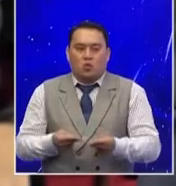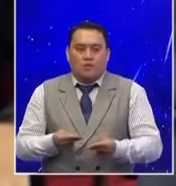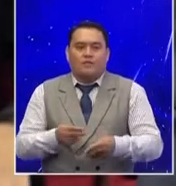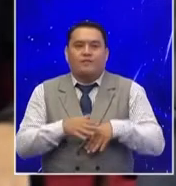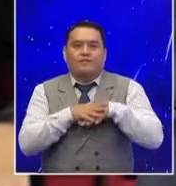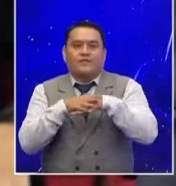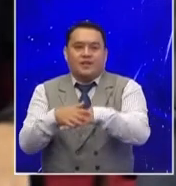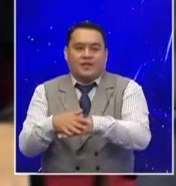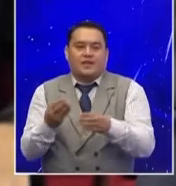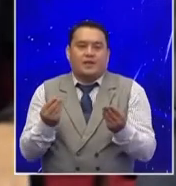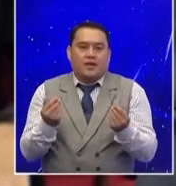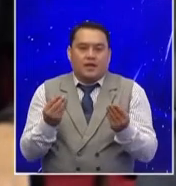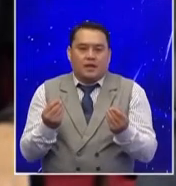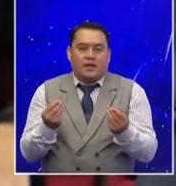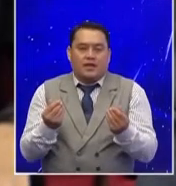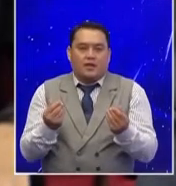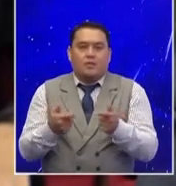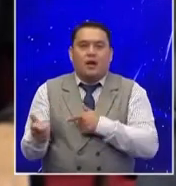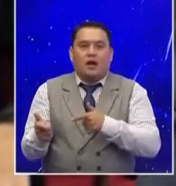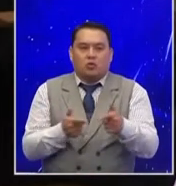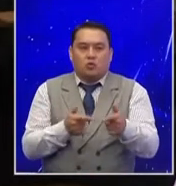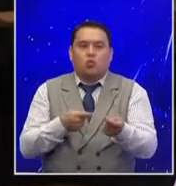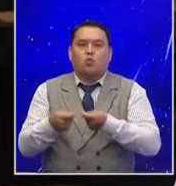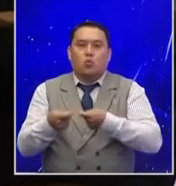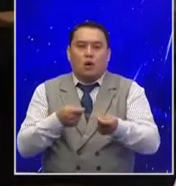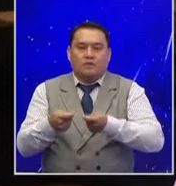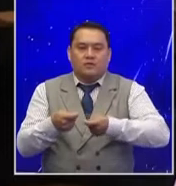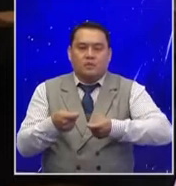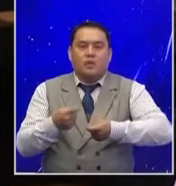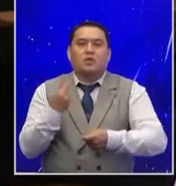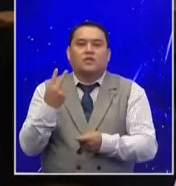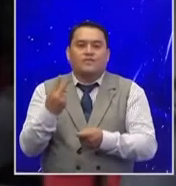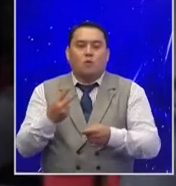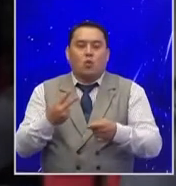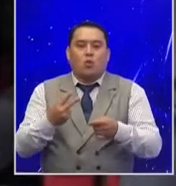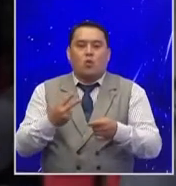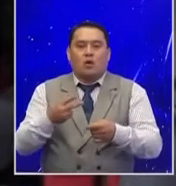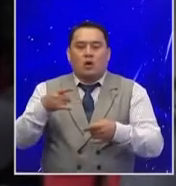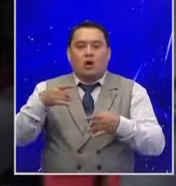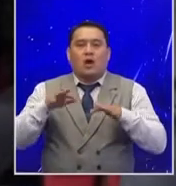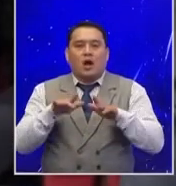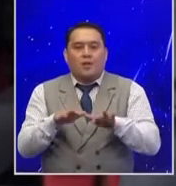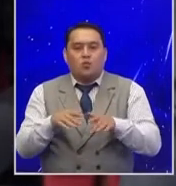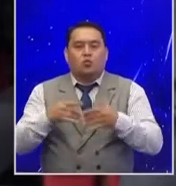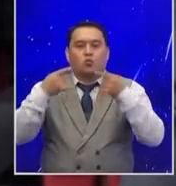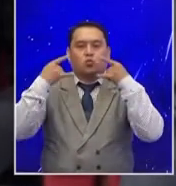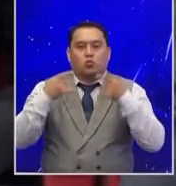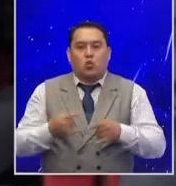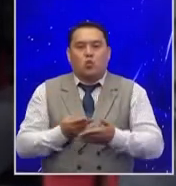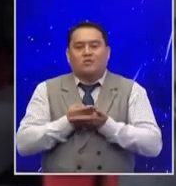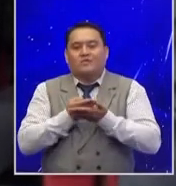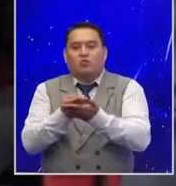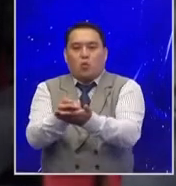выделяли. Это под контролем правительства. По 2 компьютерным томографам 16 сентября мы уже